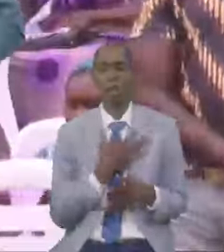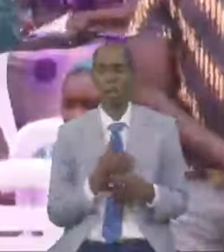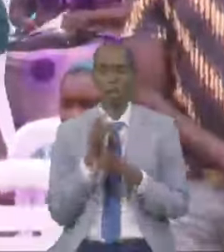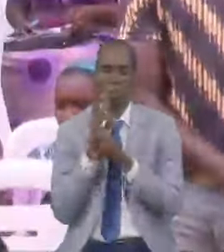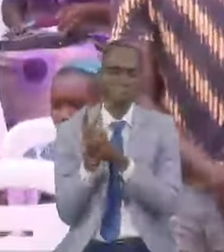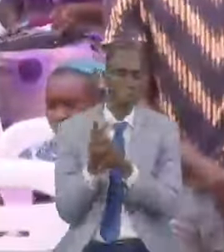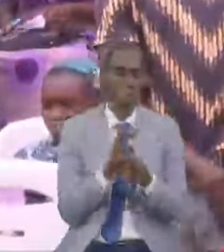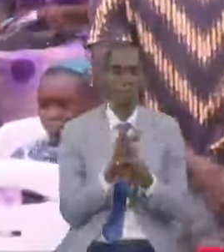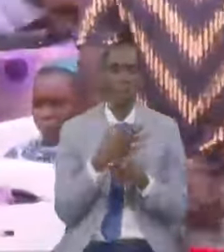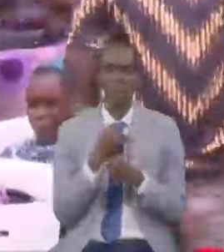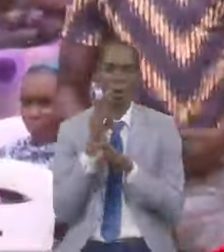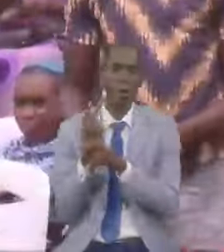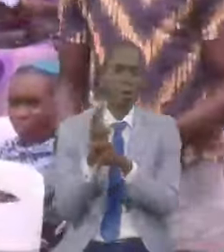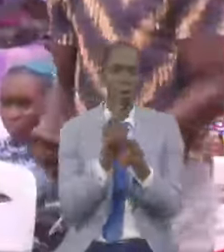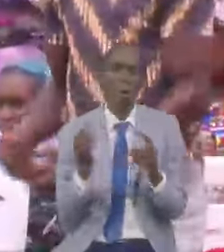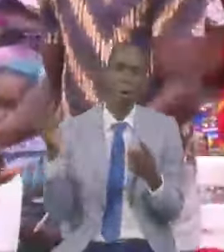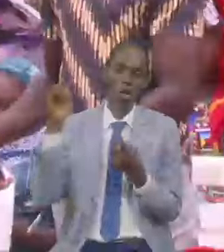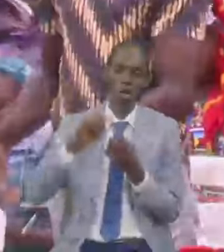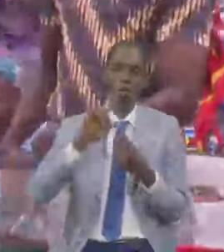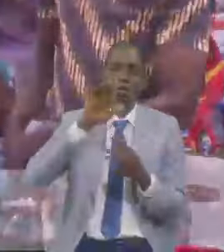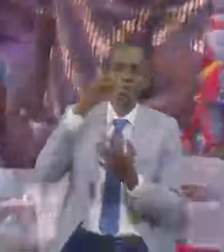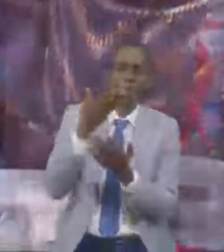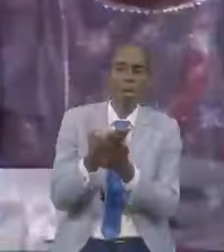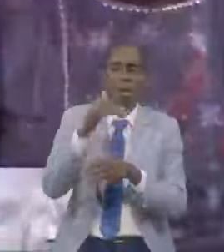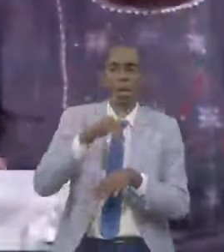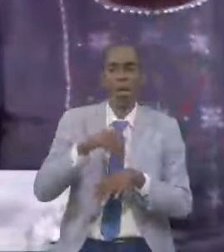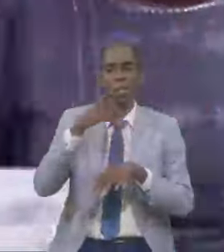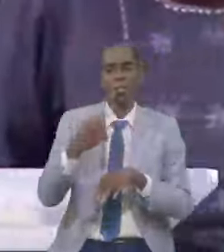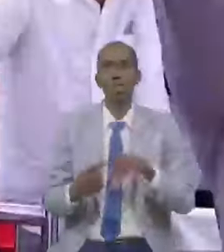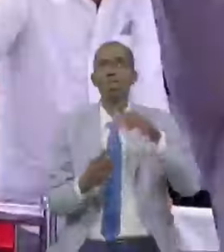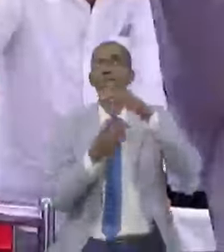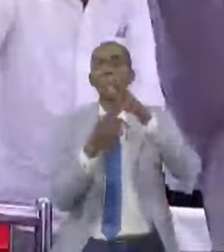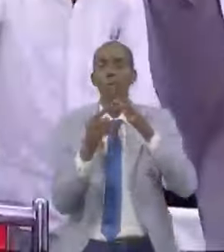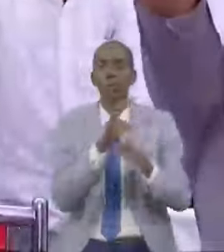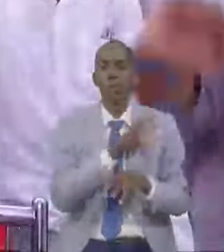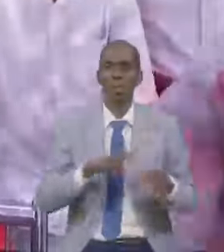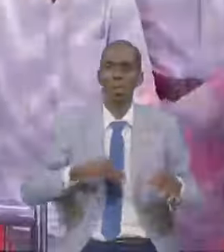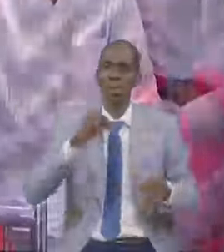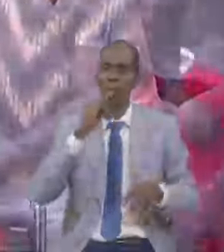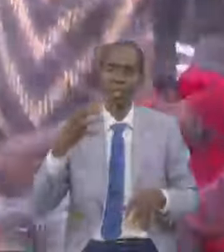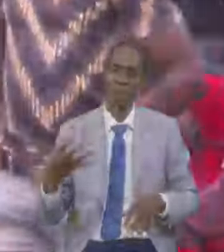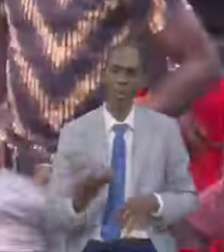until you get to the place Christ is taking you. క్రీస్తు